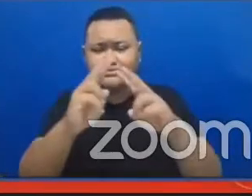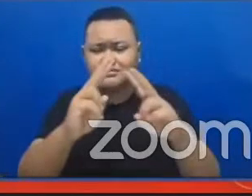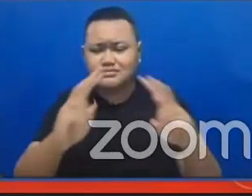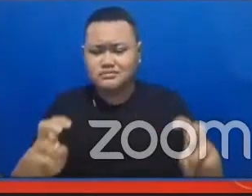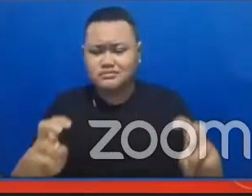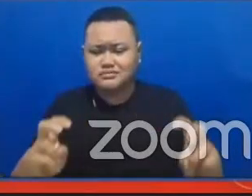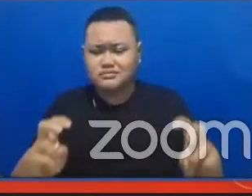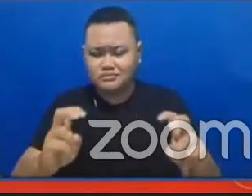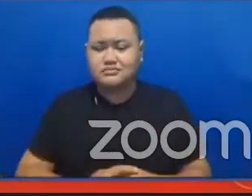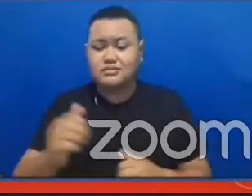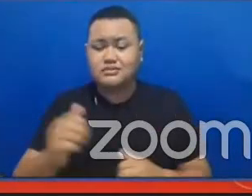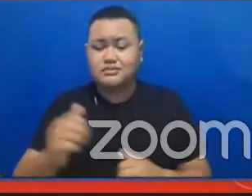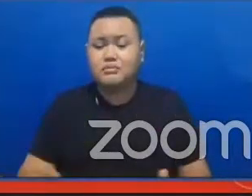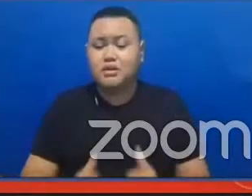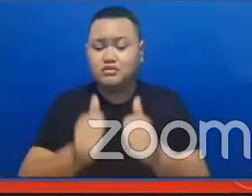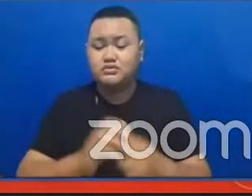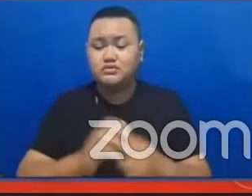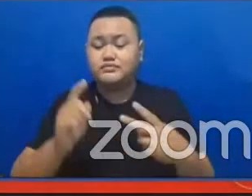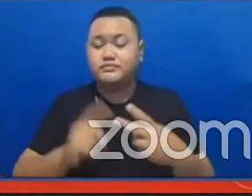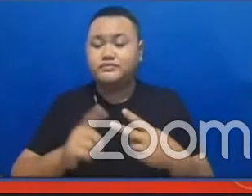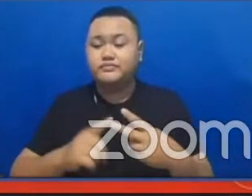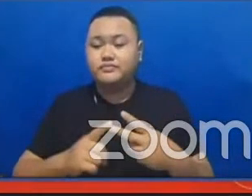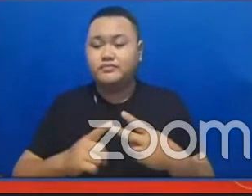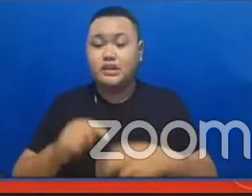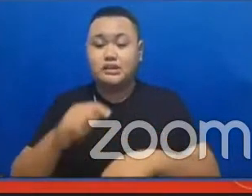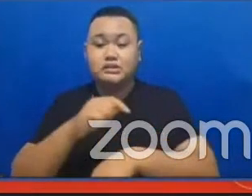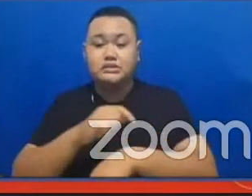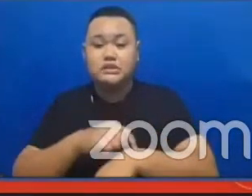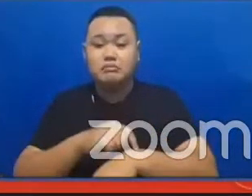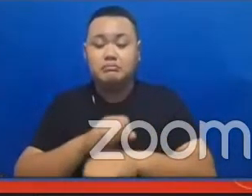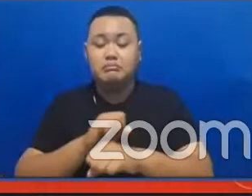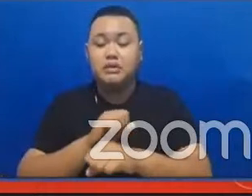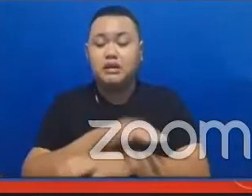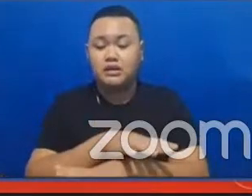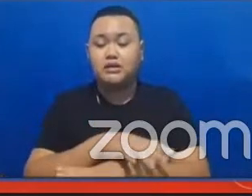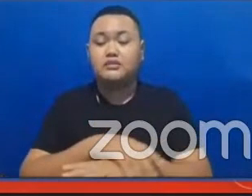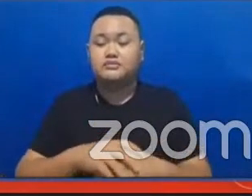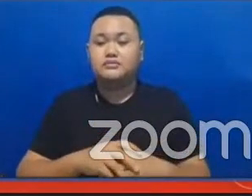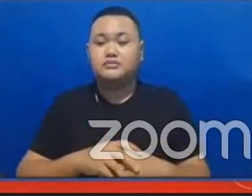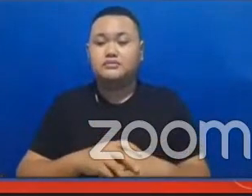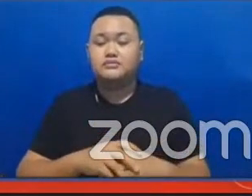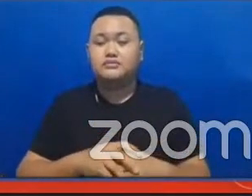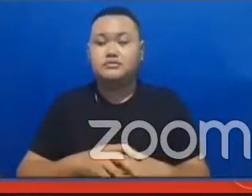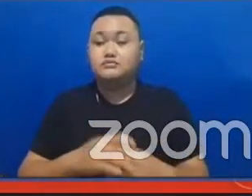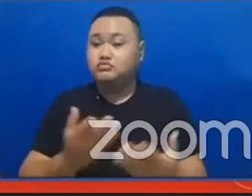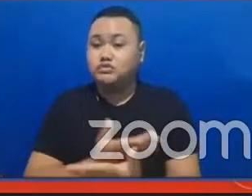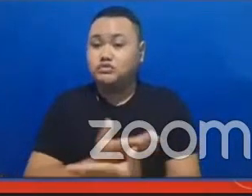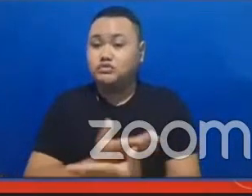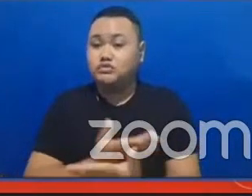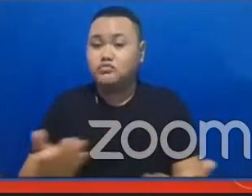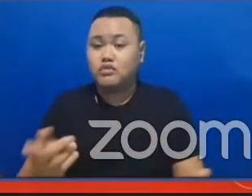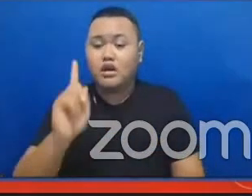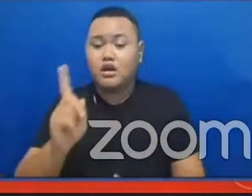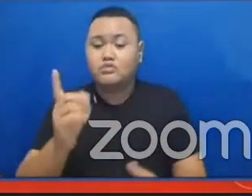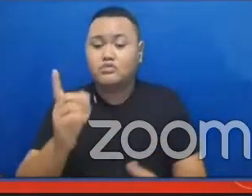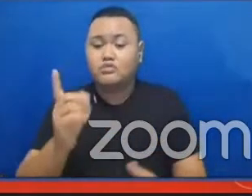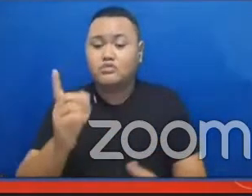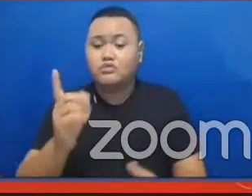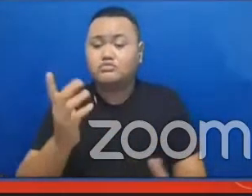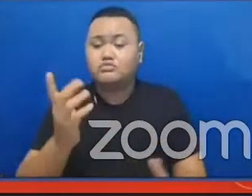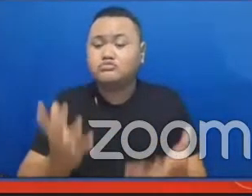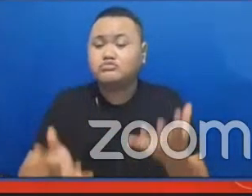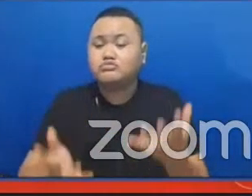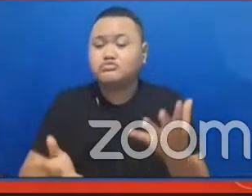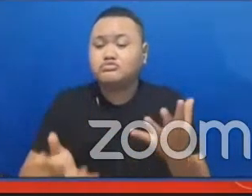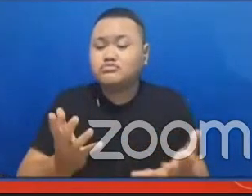kedua, pelaksanaannya. Nah, pelaksanaannya ini kita harus pertimbangkan apakah asinkronus atau